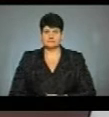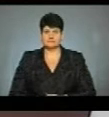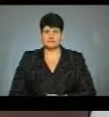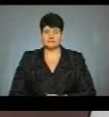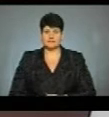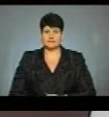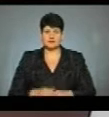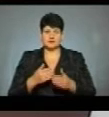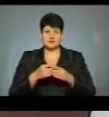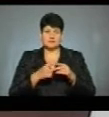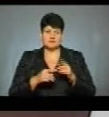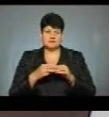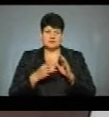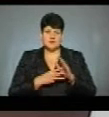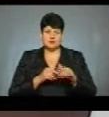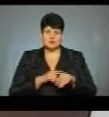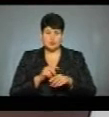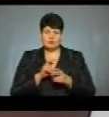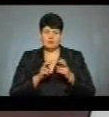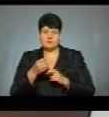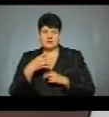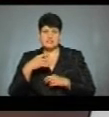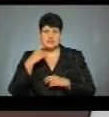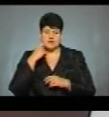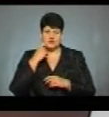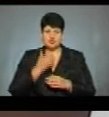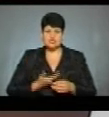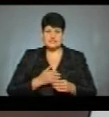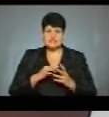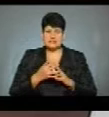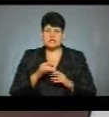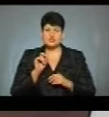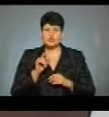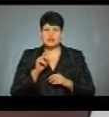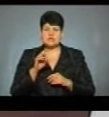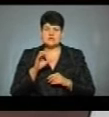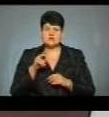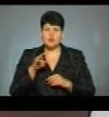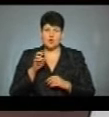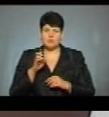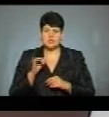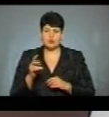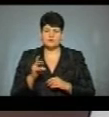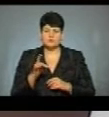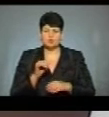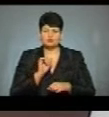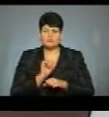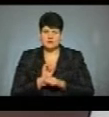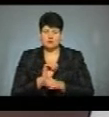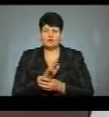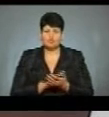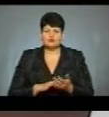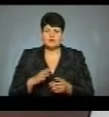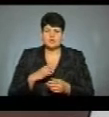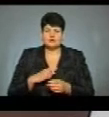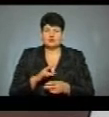У пів на 18-ту годину пошуки зниклого 15-річного жителя села Золота Слобода Козівського району призупинили. Продовжать шукати